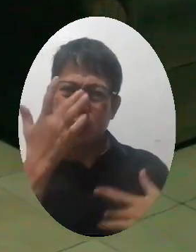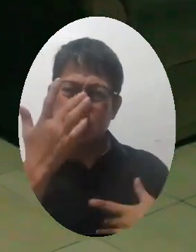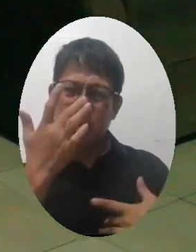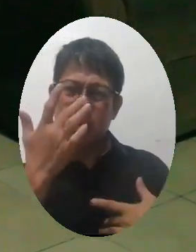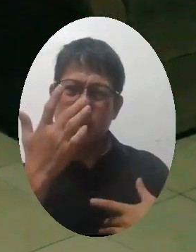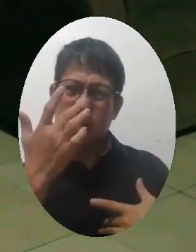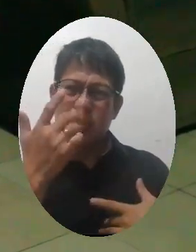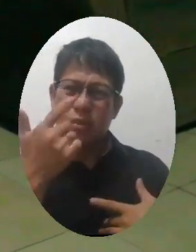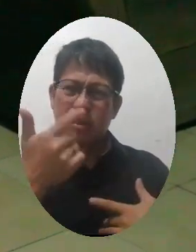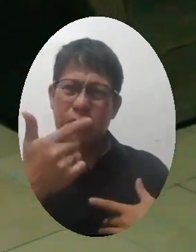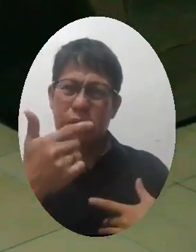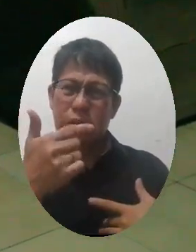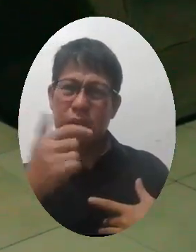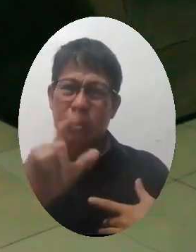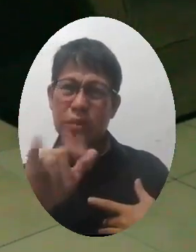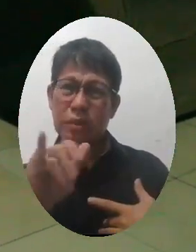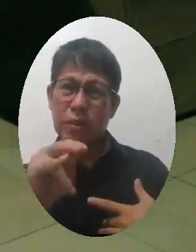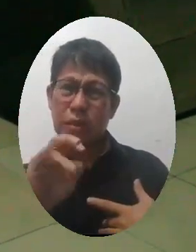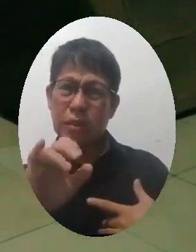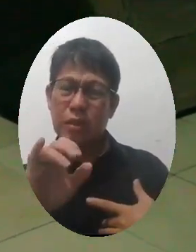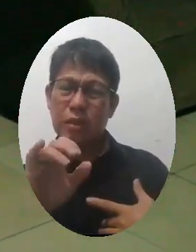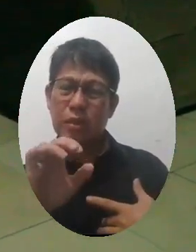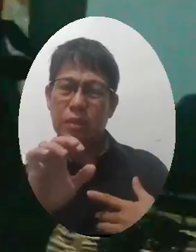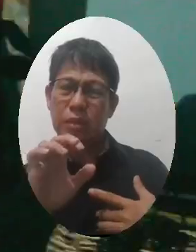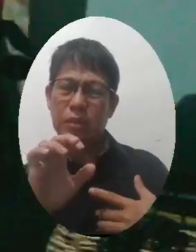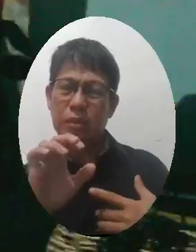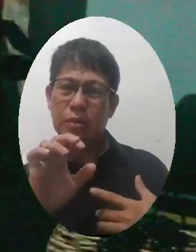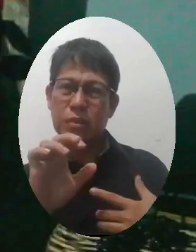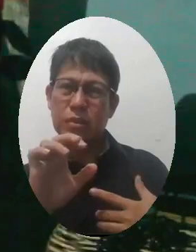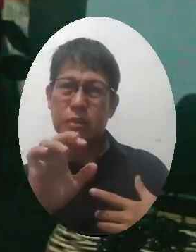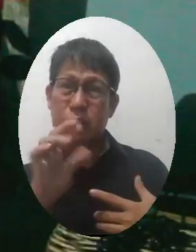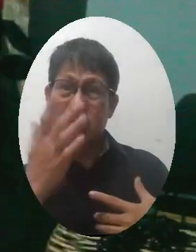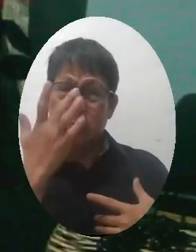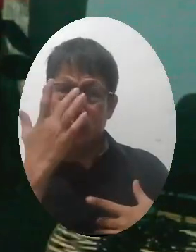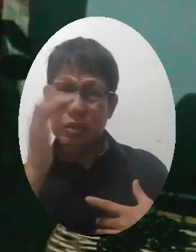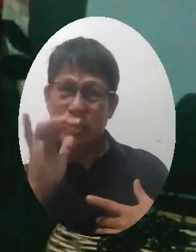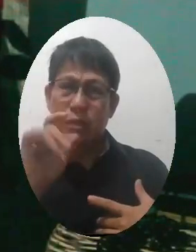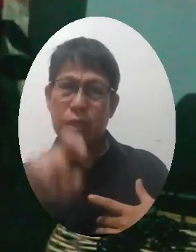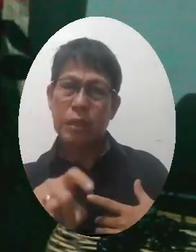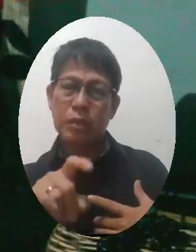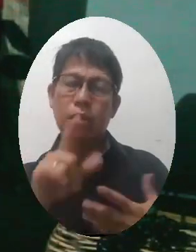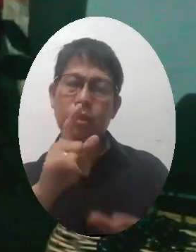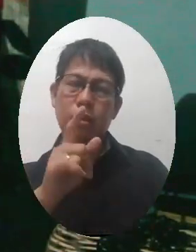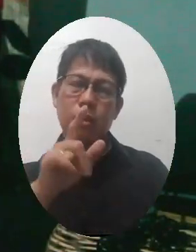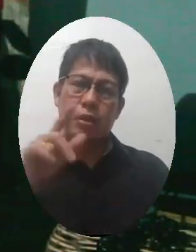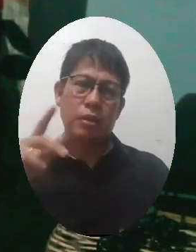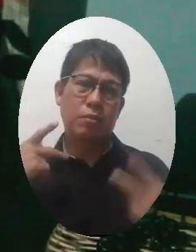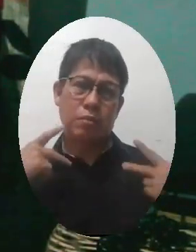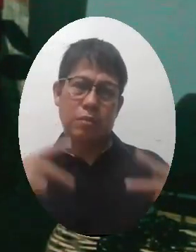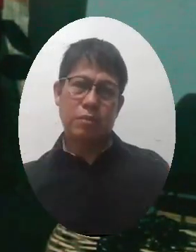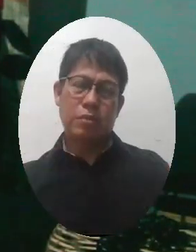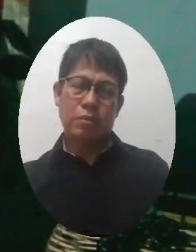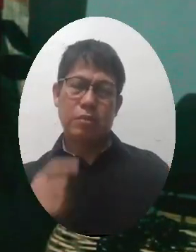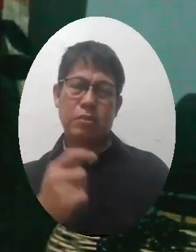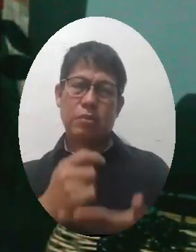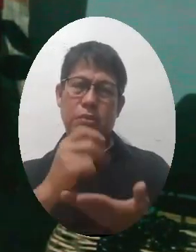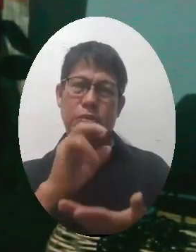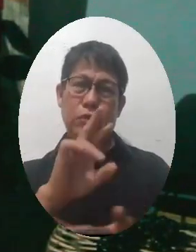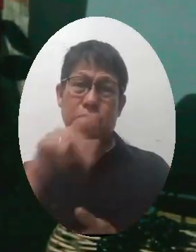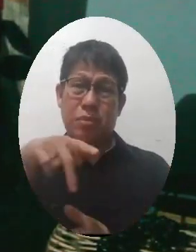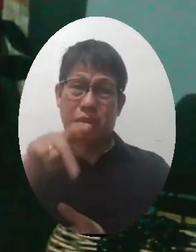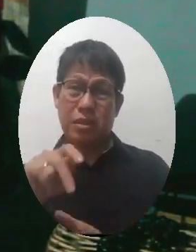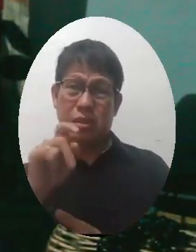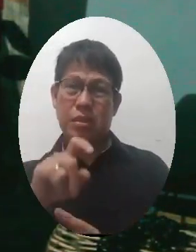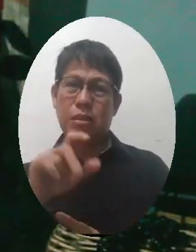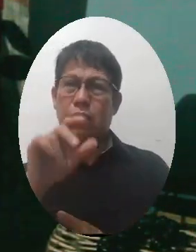sa Guillain-Barré syndrome po kasi, kailangan lang talaga siyang ma-physical therapy. Tapos yung